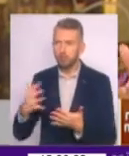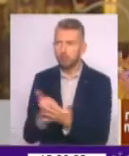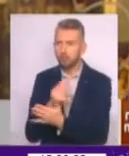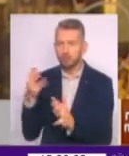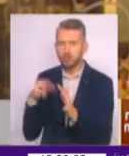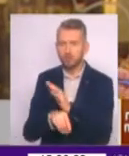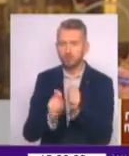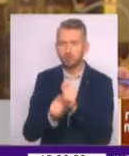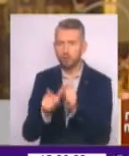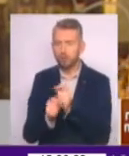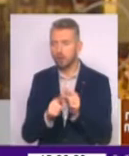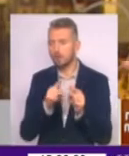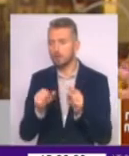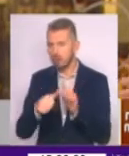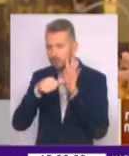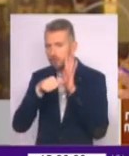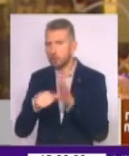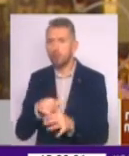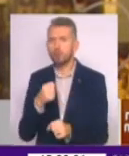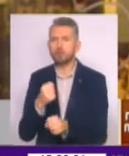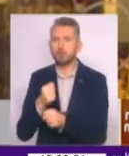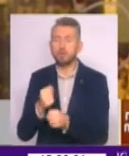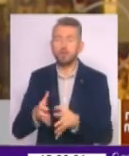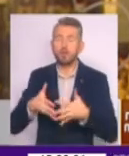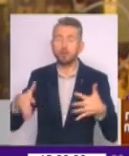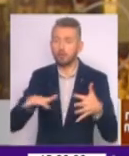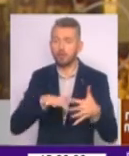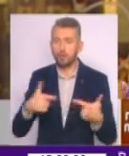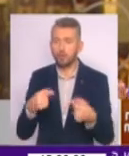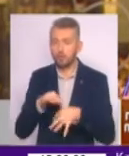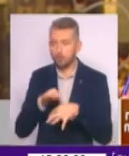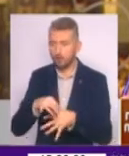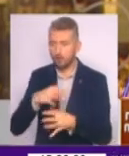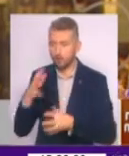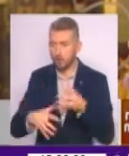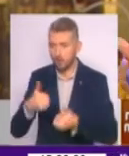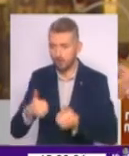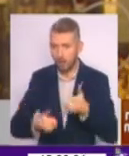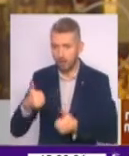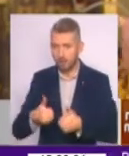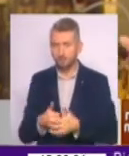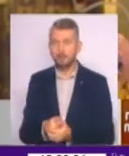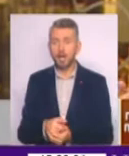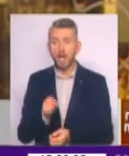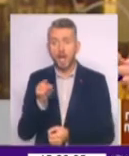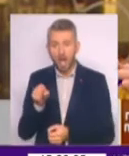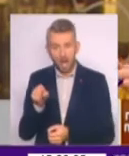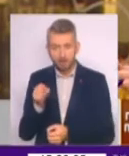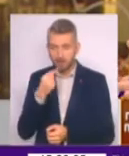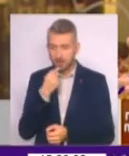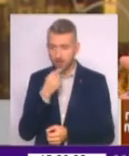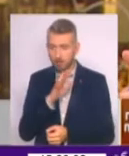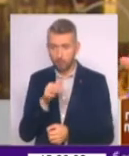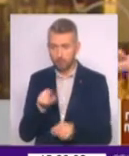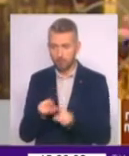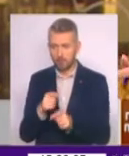півроку можна було зробити величезну територію, на якій зараз вже проходять і міжнародні так само змагання. Ви таким чином не пробували